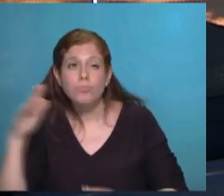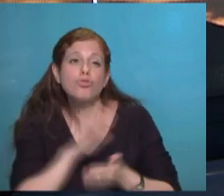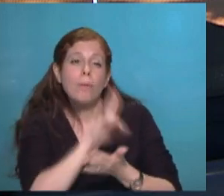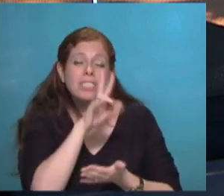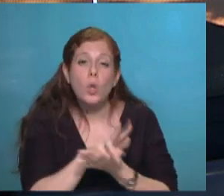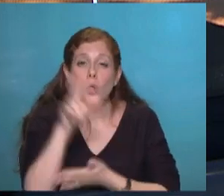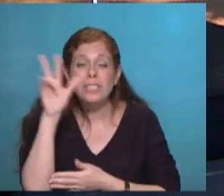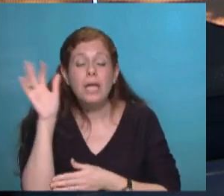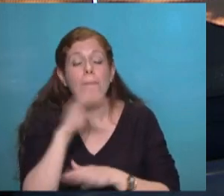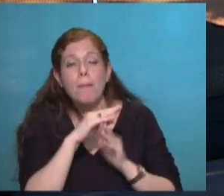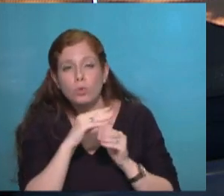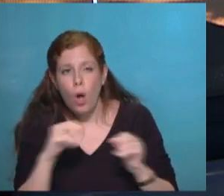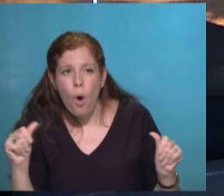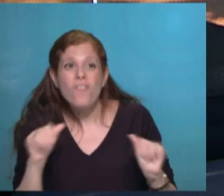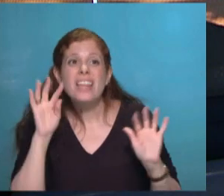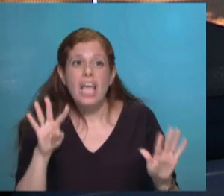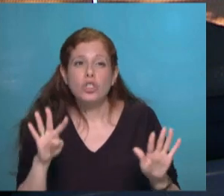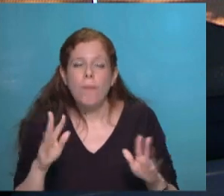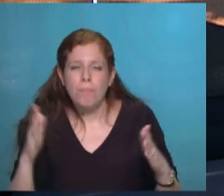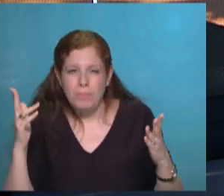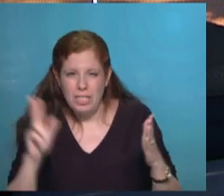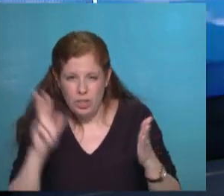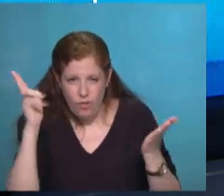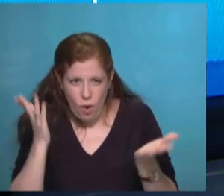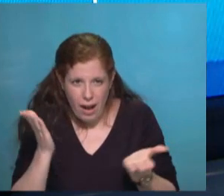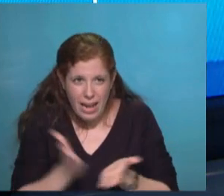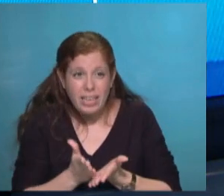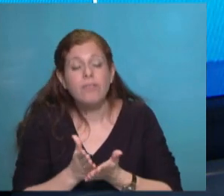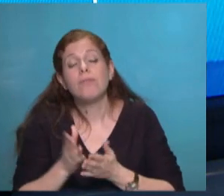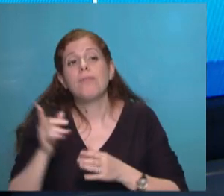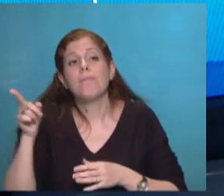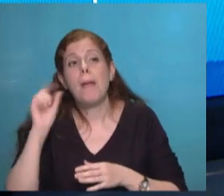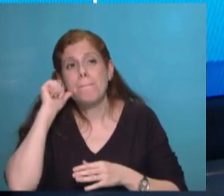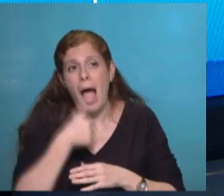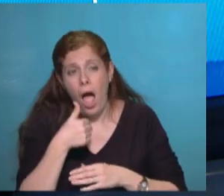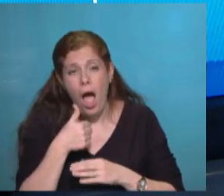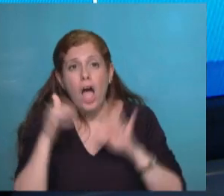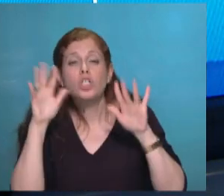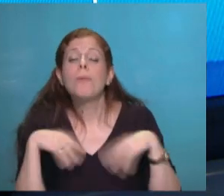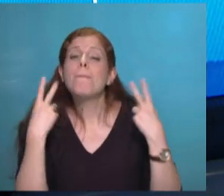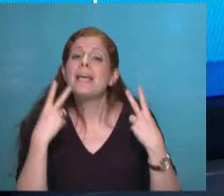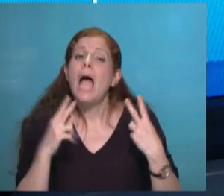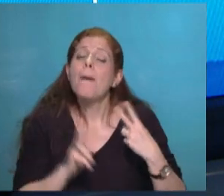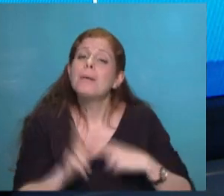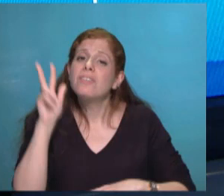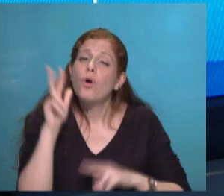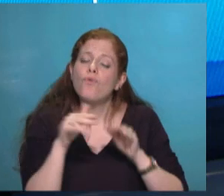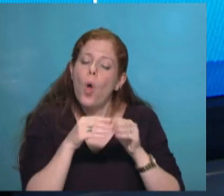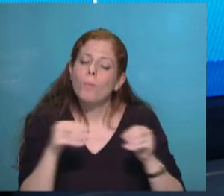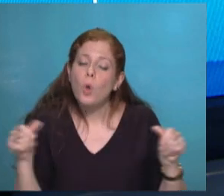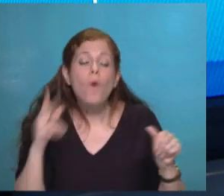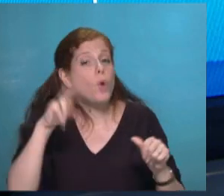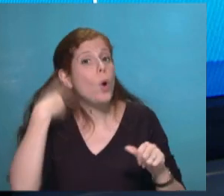מישור חוף, 9 בצפון הנגב, 13 מעלות באילת. מחר הגשמים מתמקדים בעיקר בצפון ולאורך מישור חוף, יכול לרדת גם